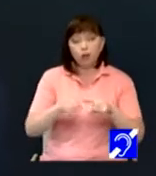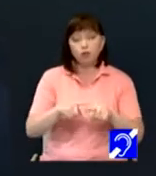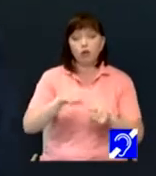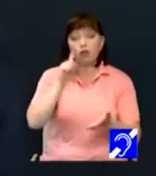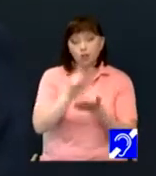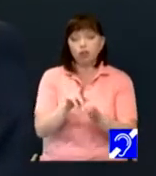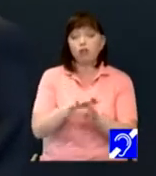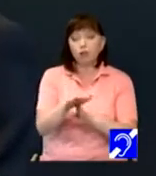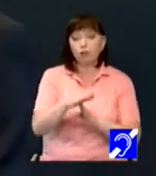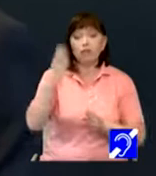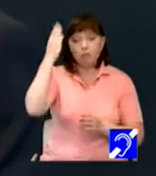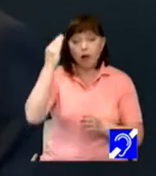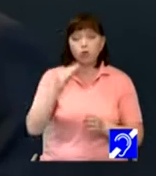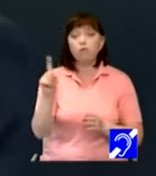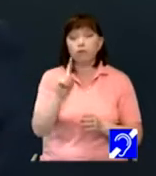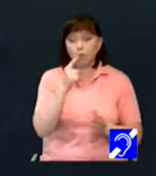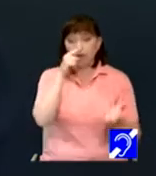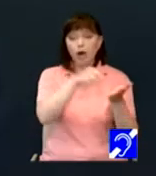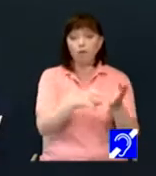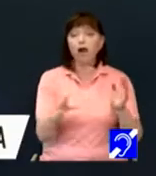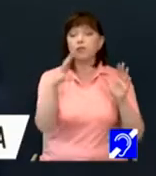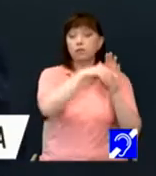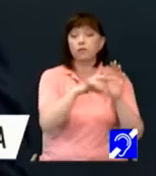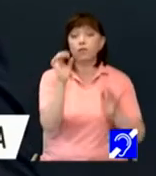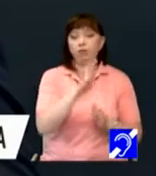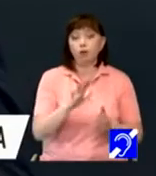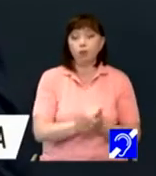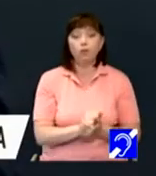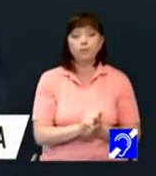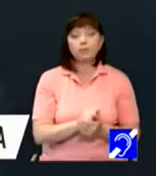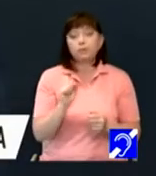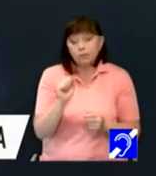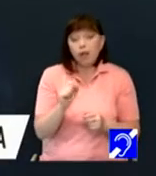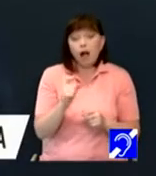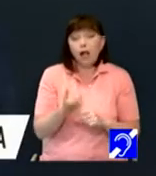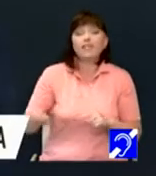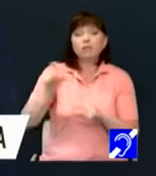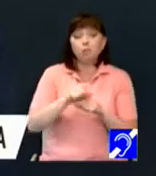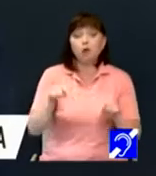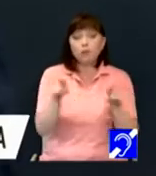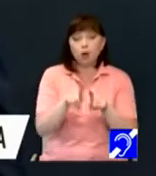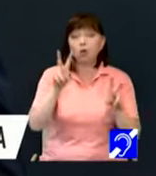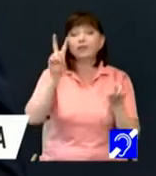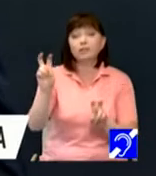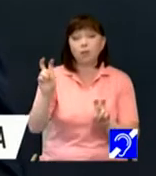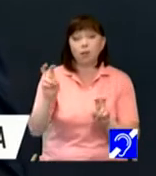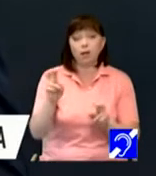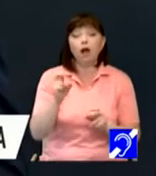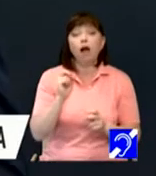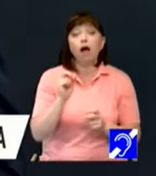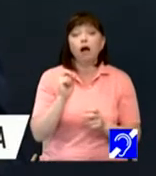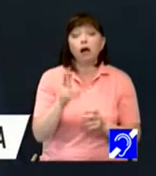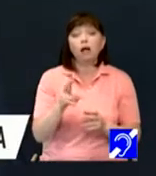Republica Moldova către Uniunea Europeană. Mai ales în acest context cu